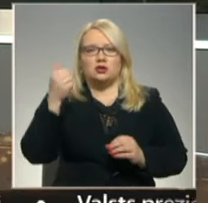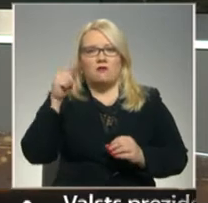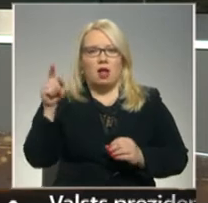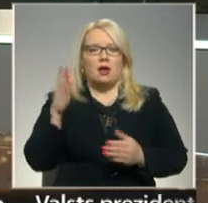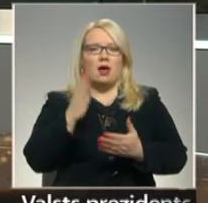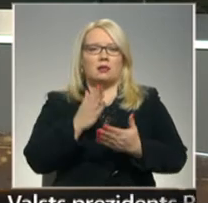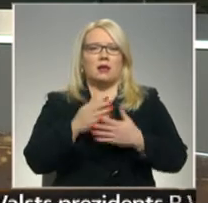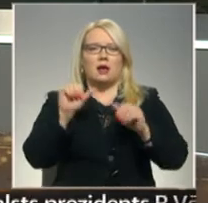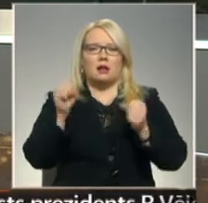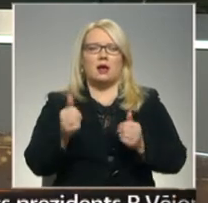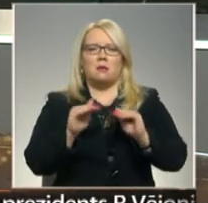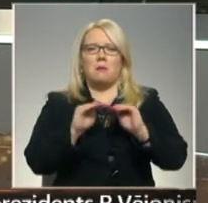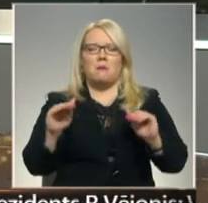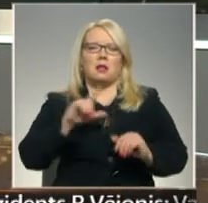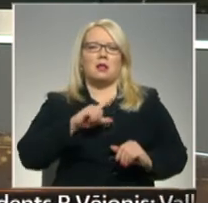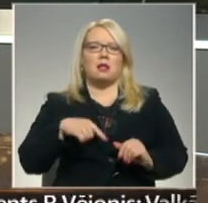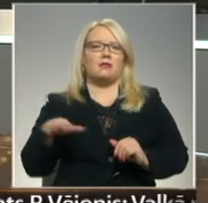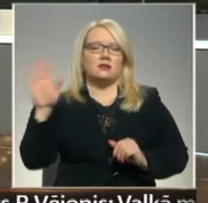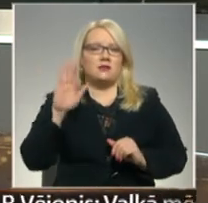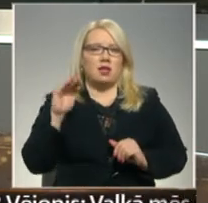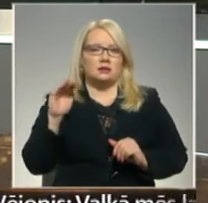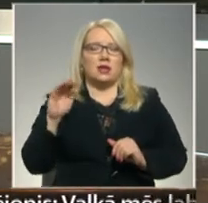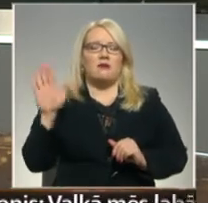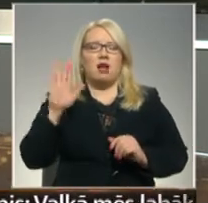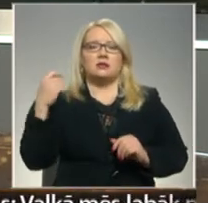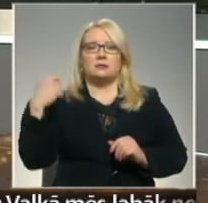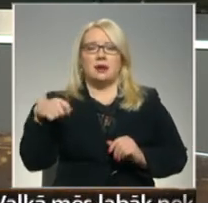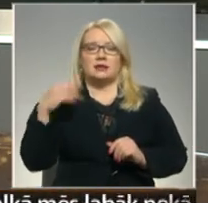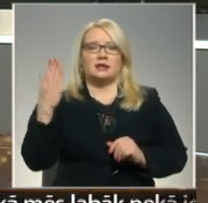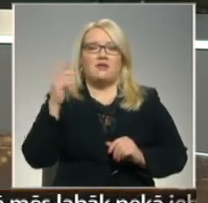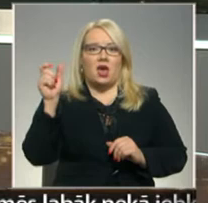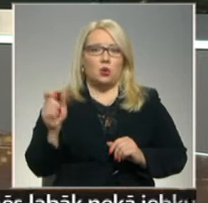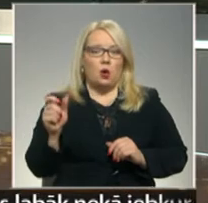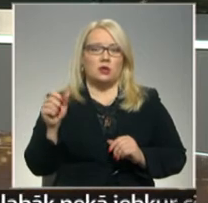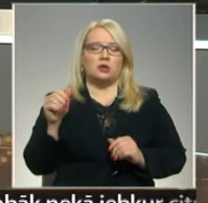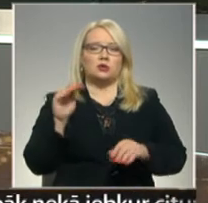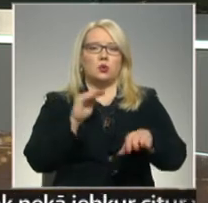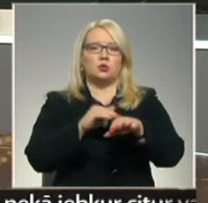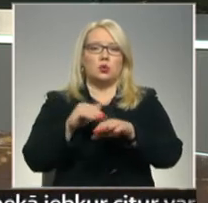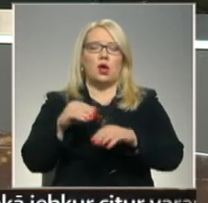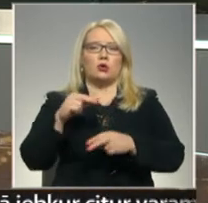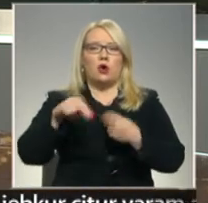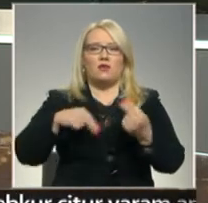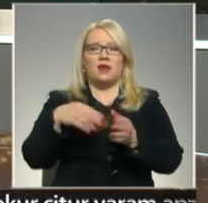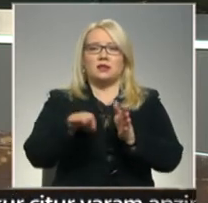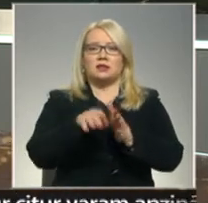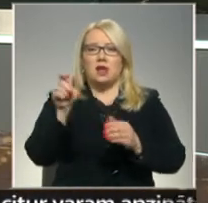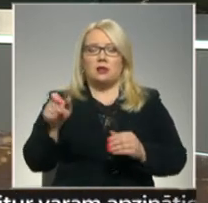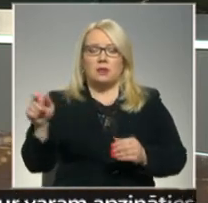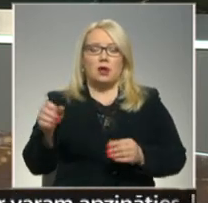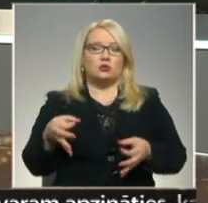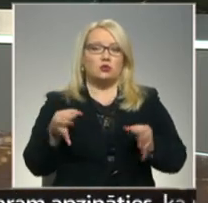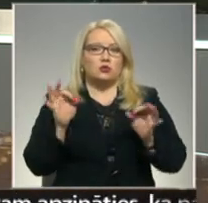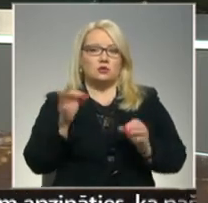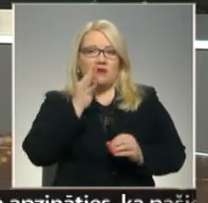Valkā tika ielikts pamatakmenis Latvijas valstī. Valsts prezidents Raimonds Vējonis, uzrunājot konferences dalībniekus, uzsvēra,